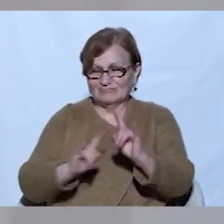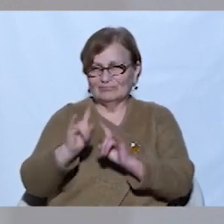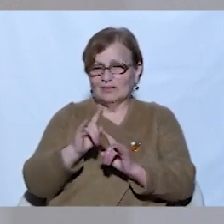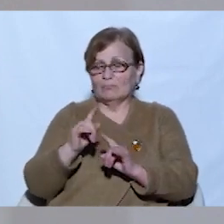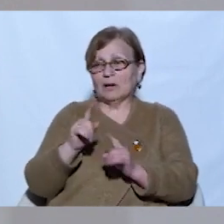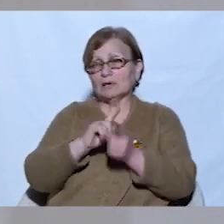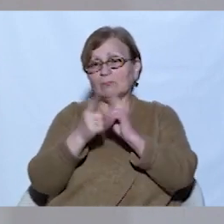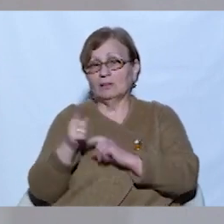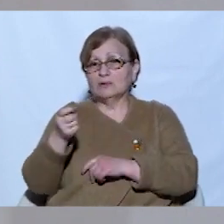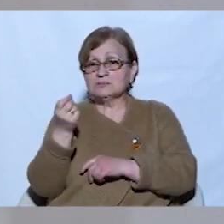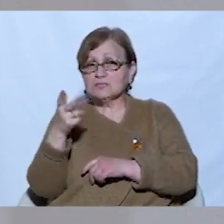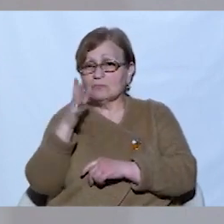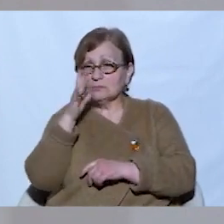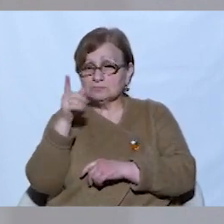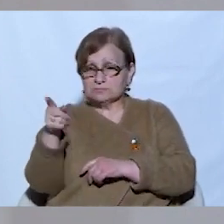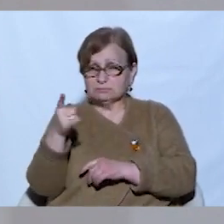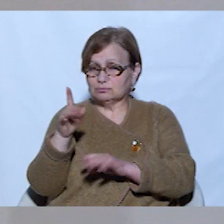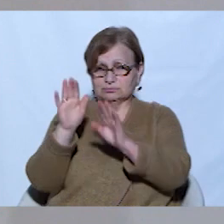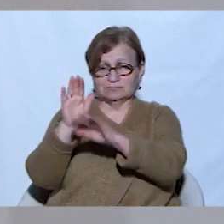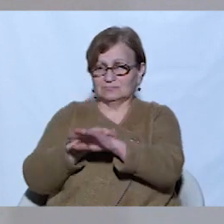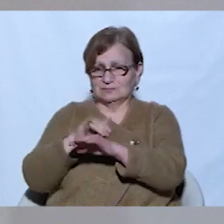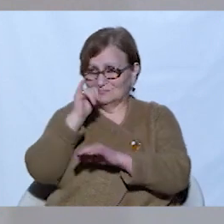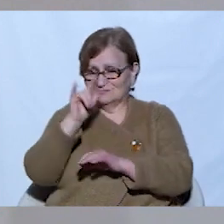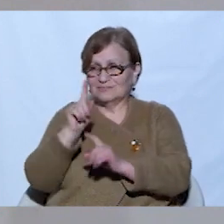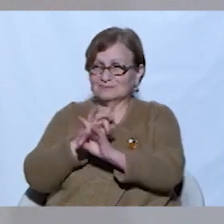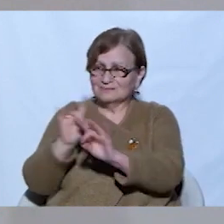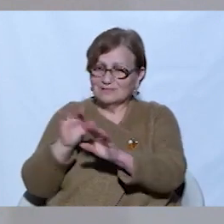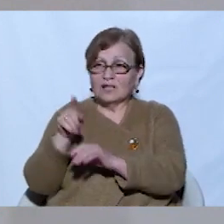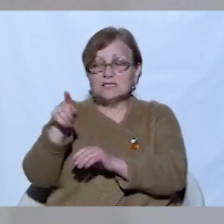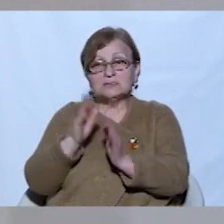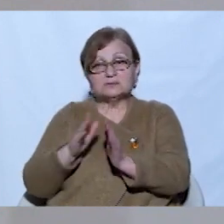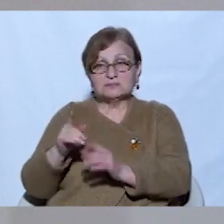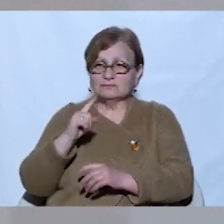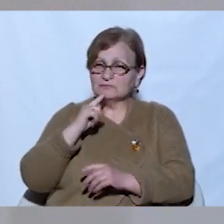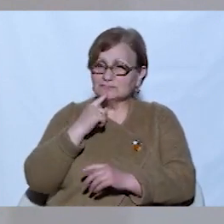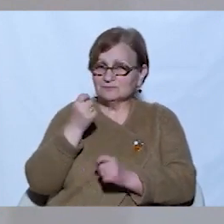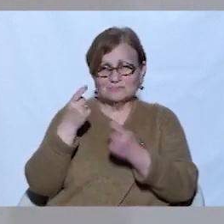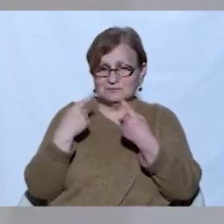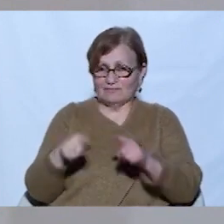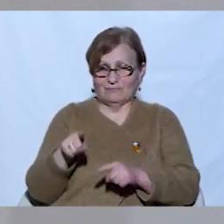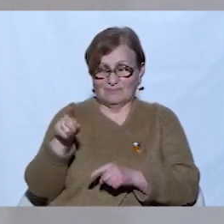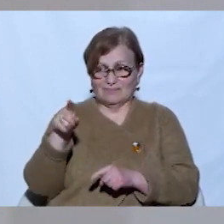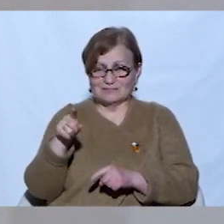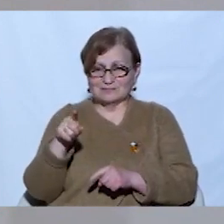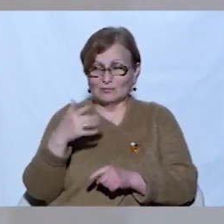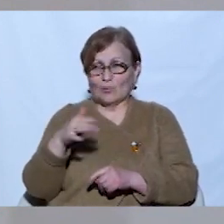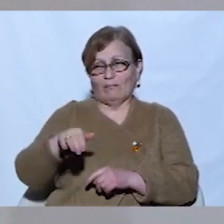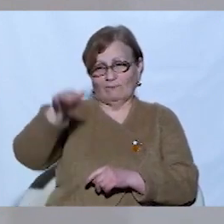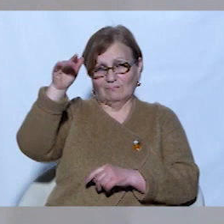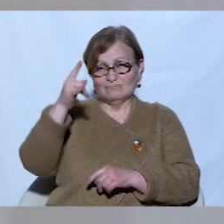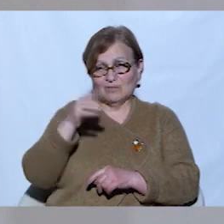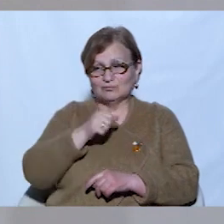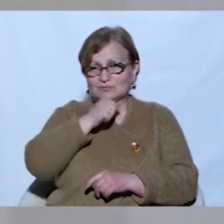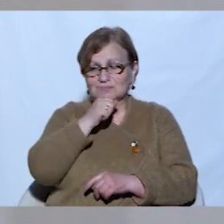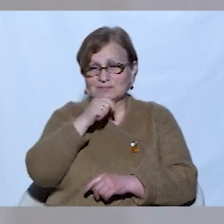კივილს დაიწყებს, ხო? ასაკის მატებასთან ერთად ქცევითი სირთულების როგორ ვთქვათ, უფრო როგორც ვითარდება